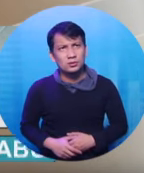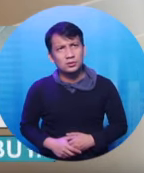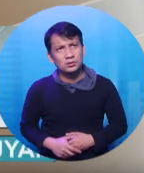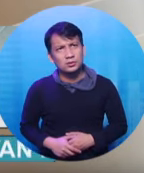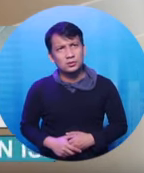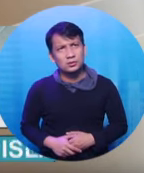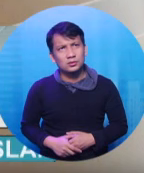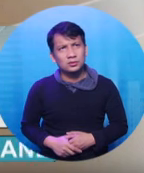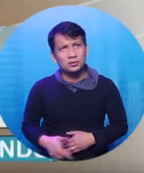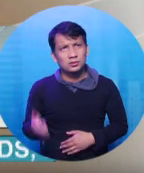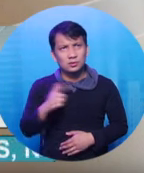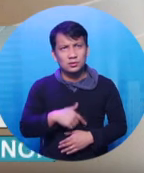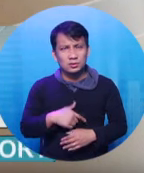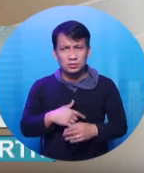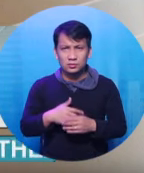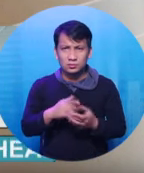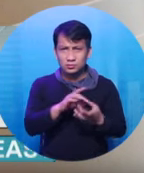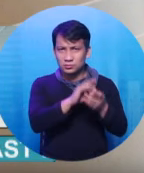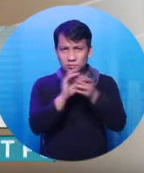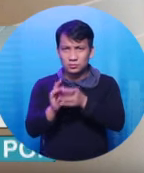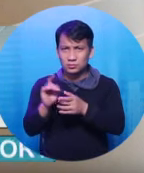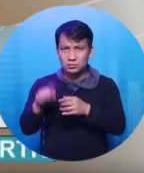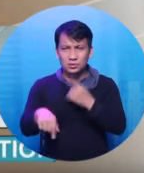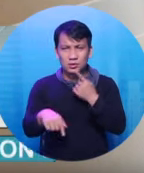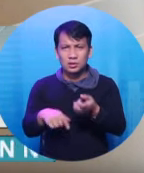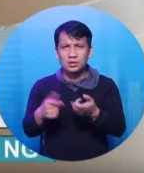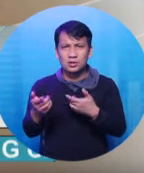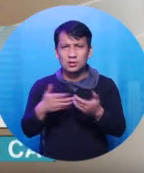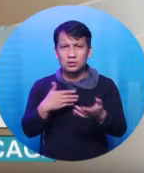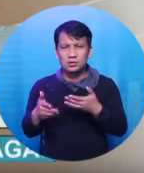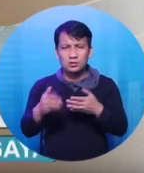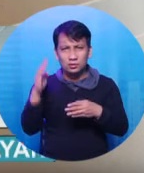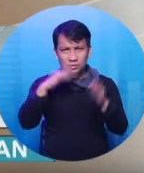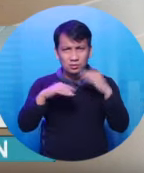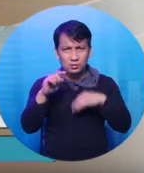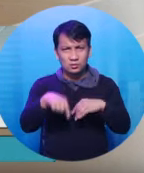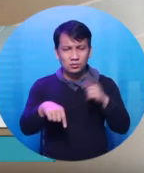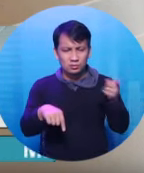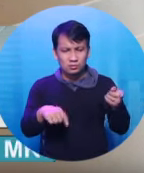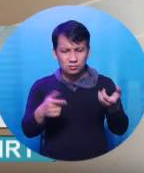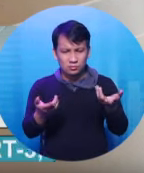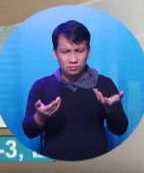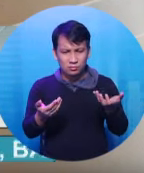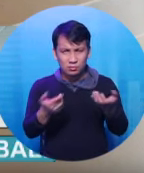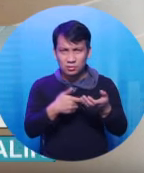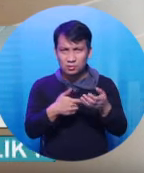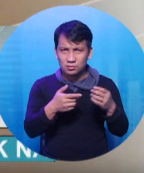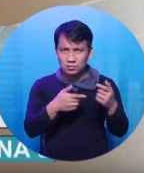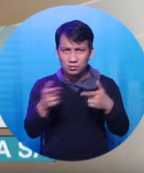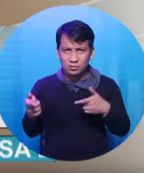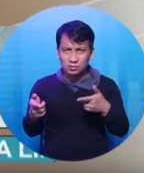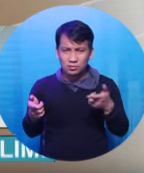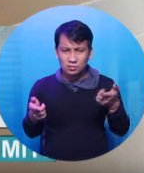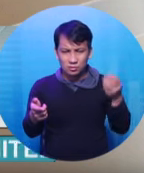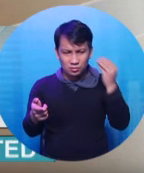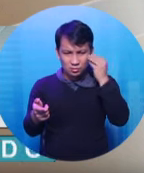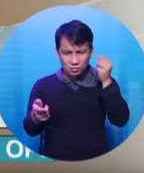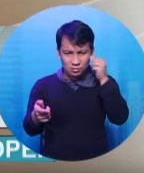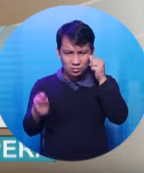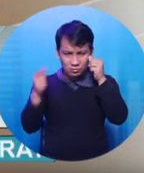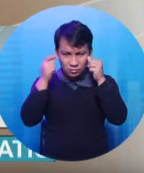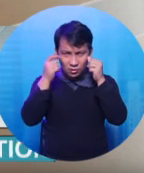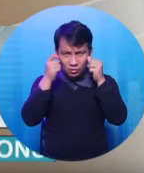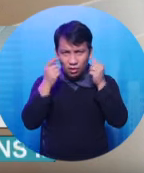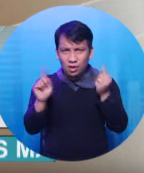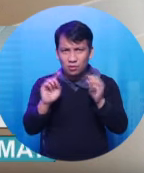Jonaline, pasensya naman, manadamay ka pata dito. Ano bang problema dito sa pagitan ni Mark at ni